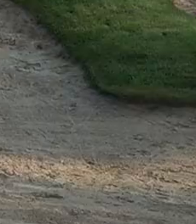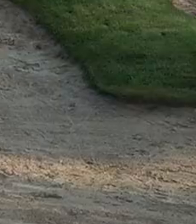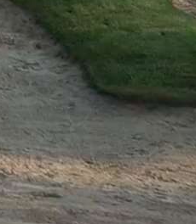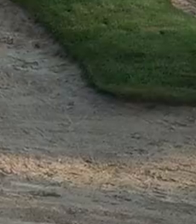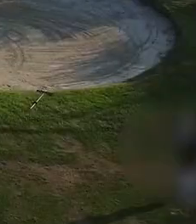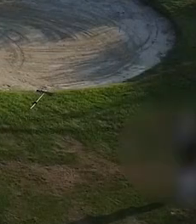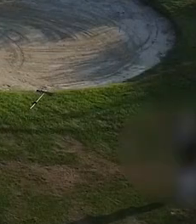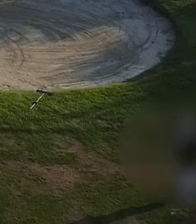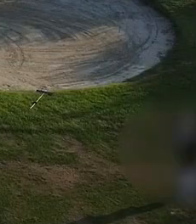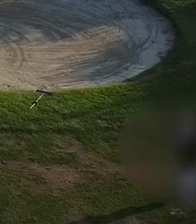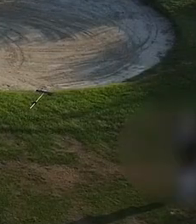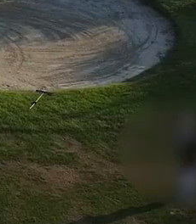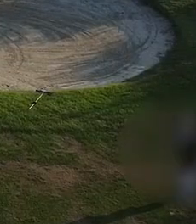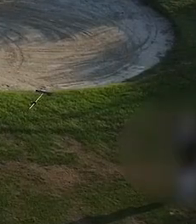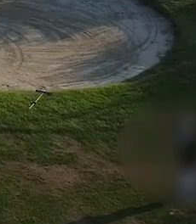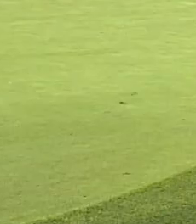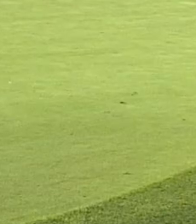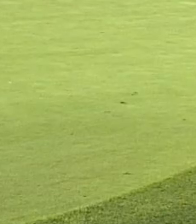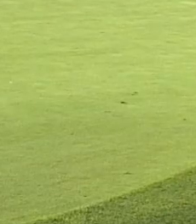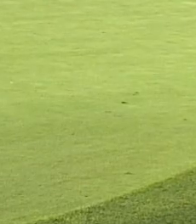오!